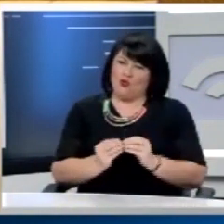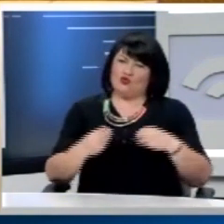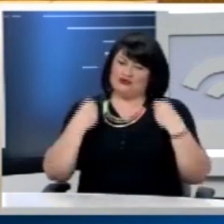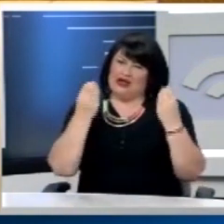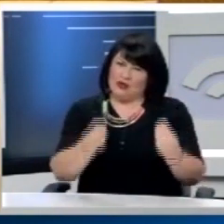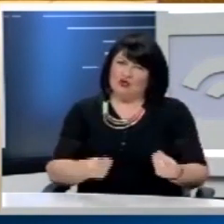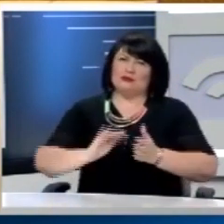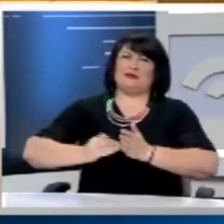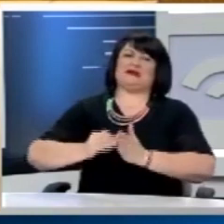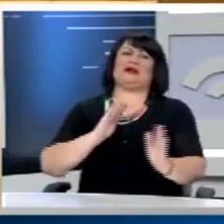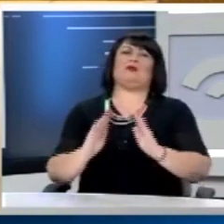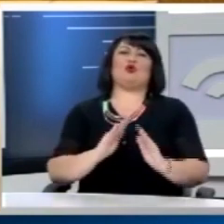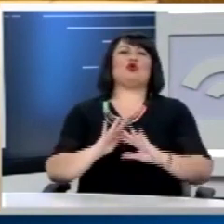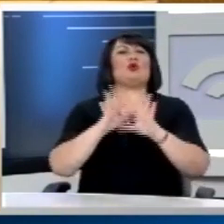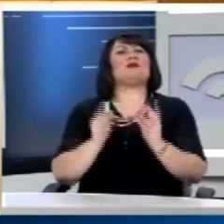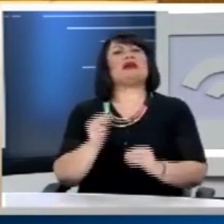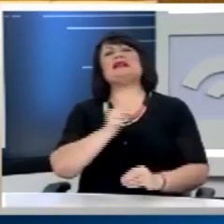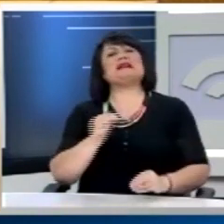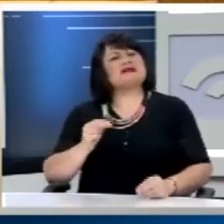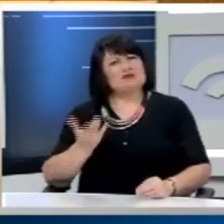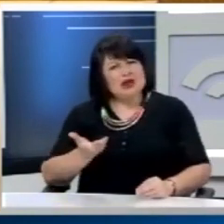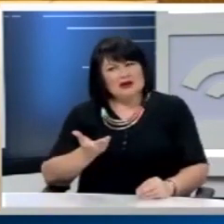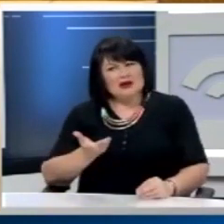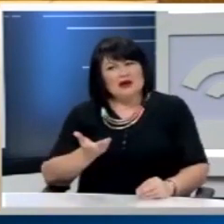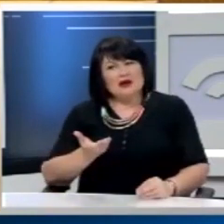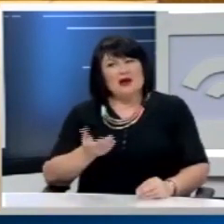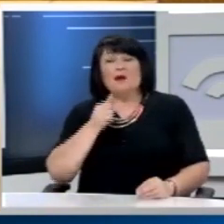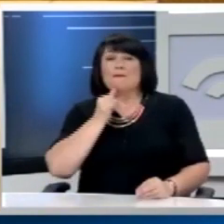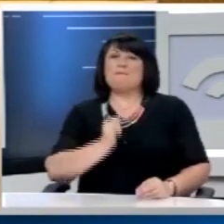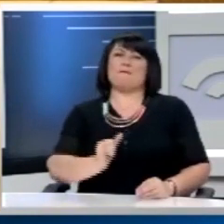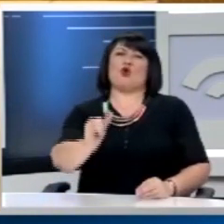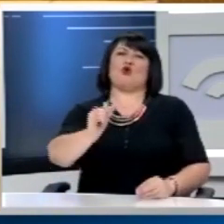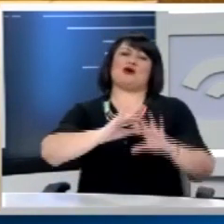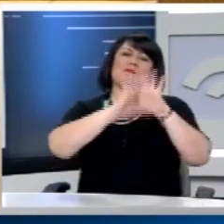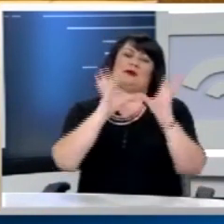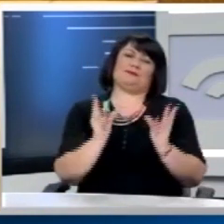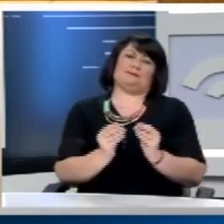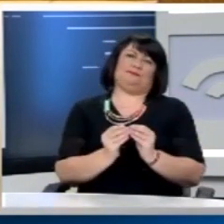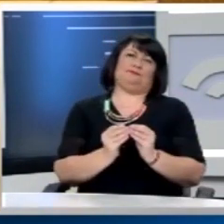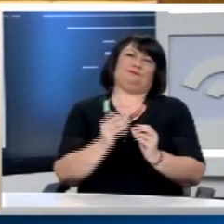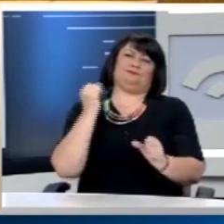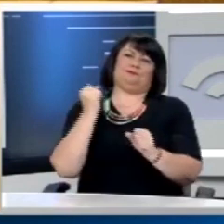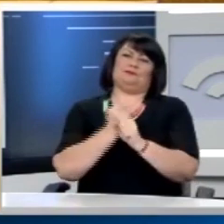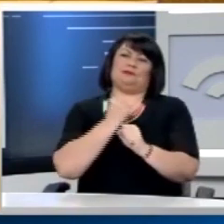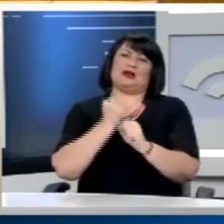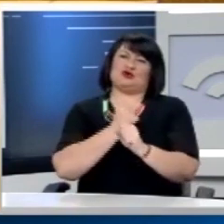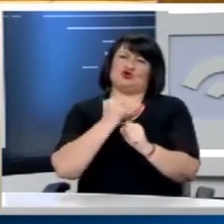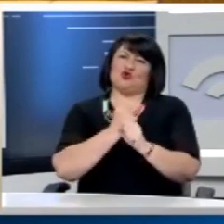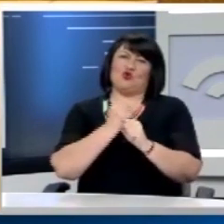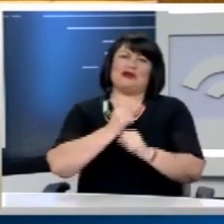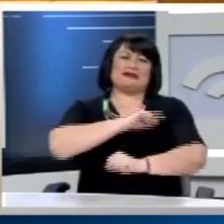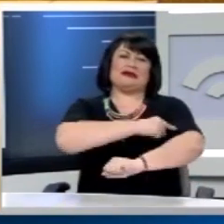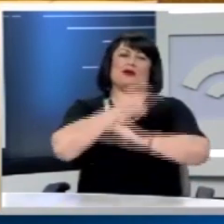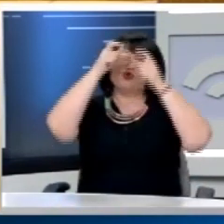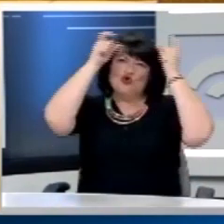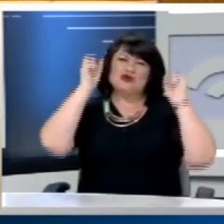παροχή υπηρεσιών πρόνοιας, σημαίνει πρώτα απ' όλα μόνιμη και πλήρης αποκλειστική απασχόληση του ιατρικού